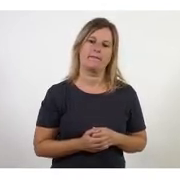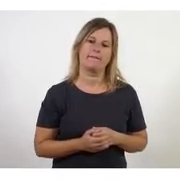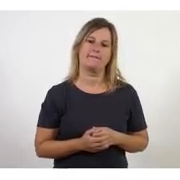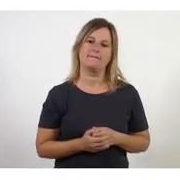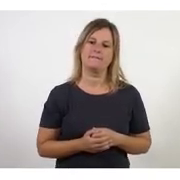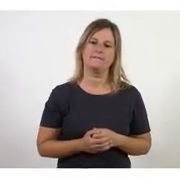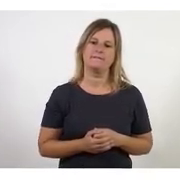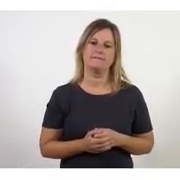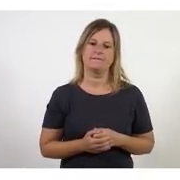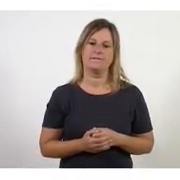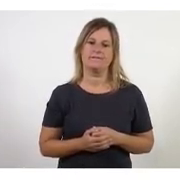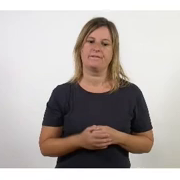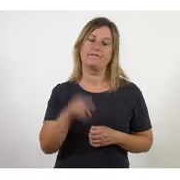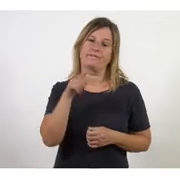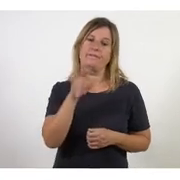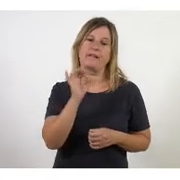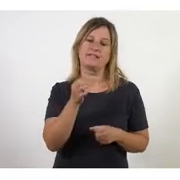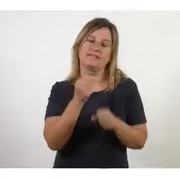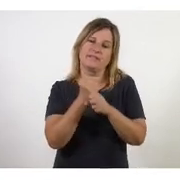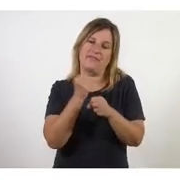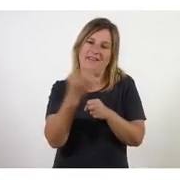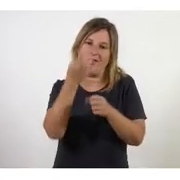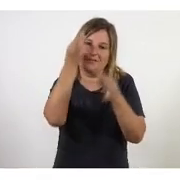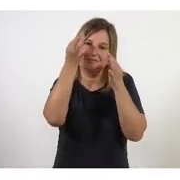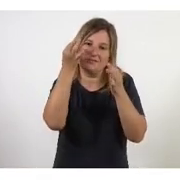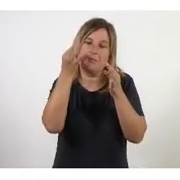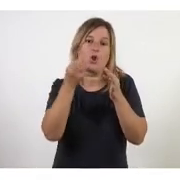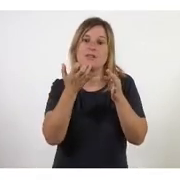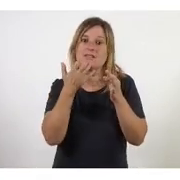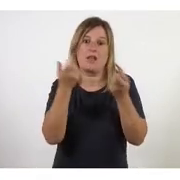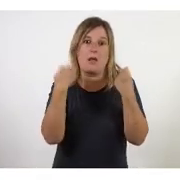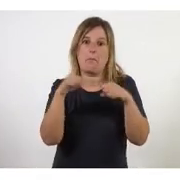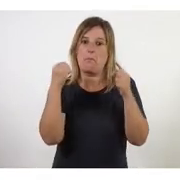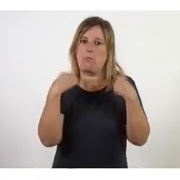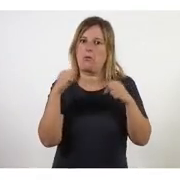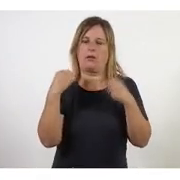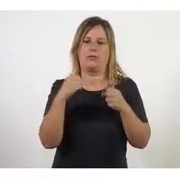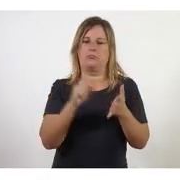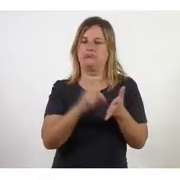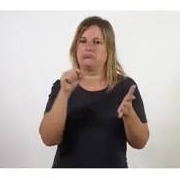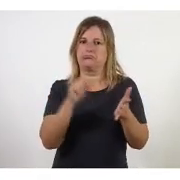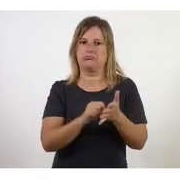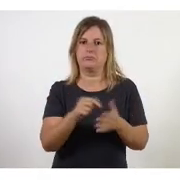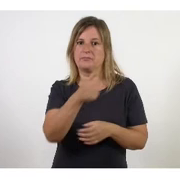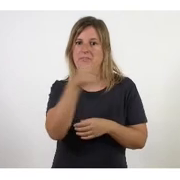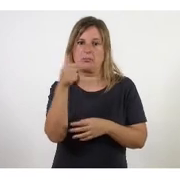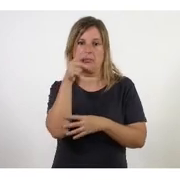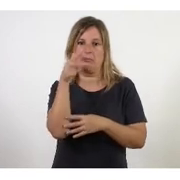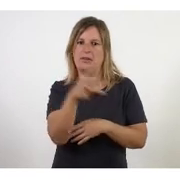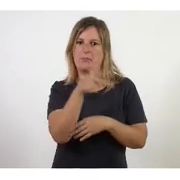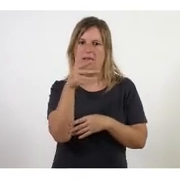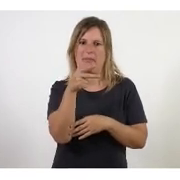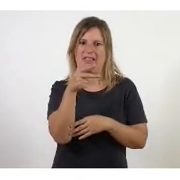sí, molt meticulosa, però en recordeu-vos, en pràctica això ho fareu super, super ràpid. El primer vídeo us costarà